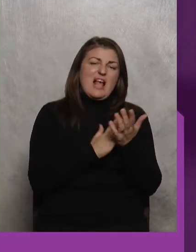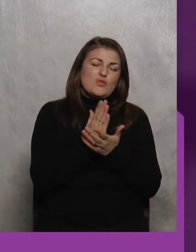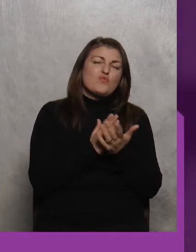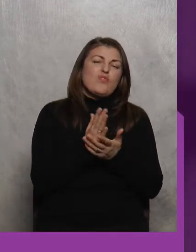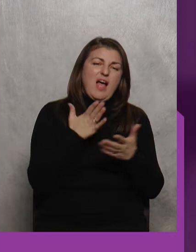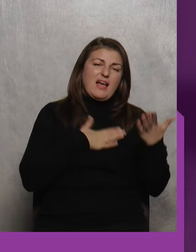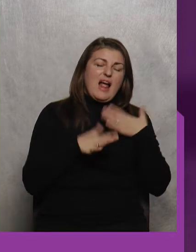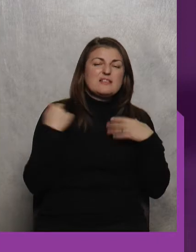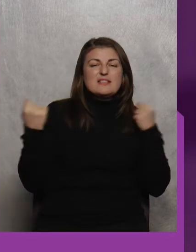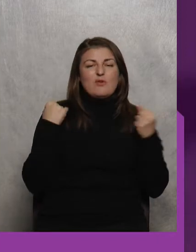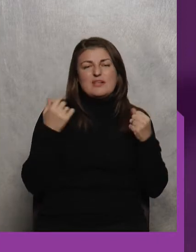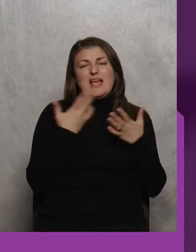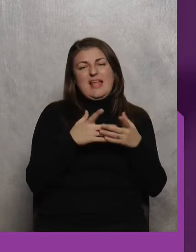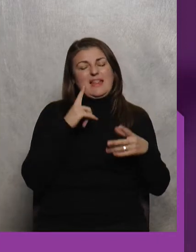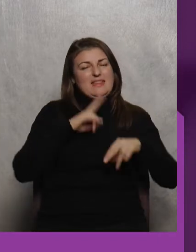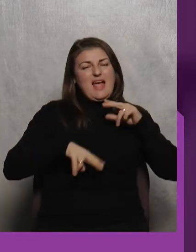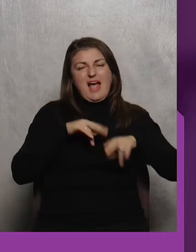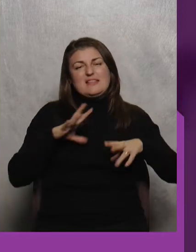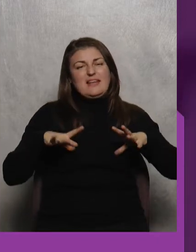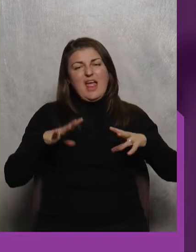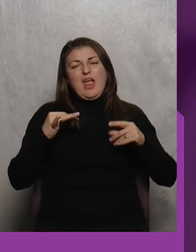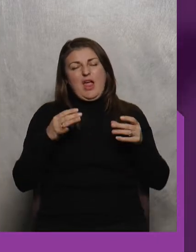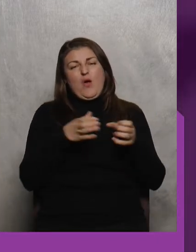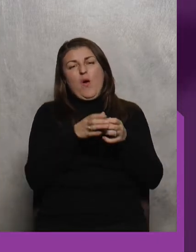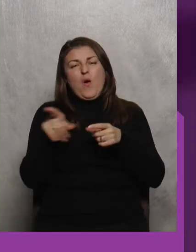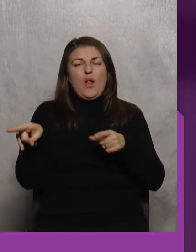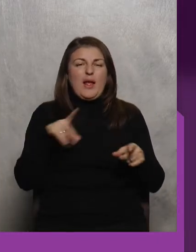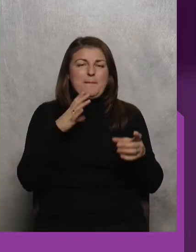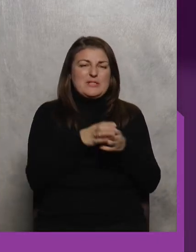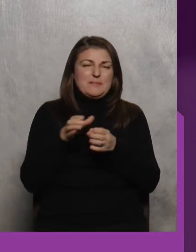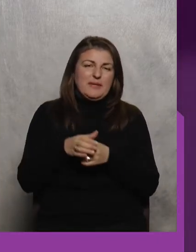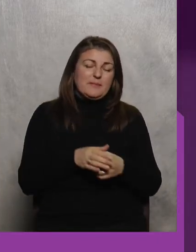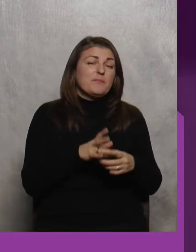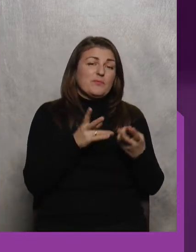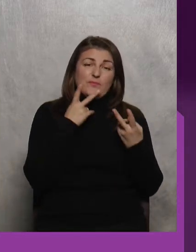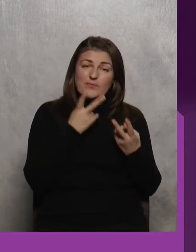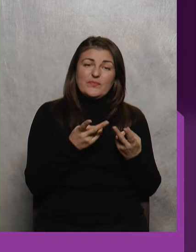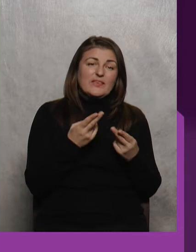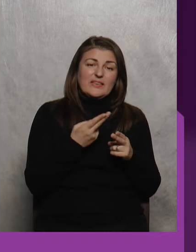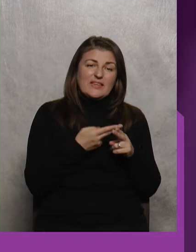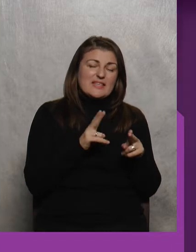спортсмена, і нас, як тренерів, і колег по збірній. Ну, така